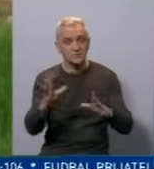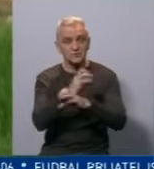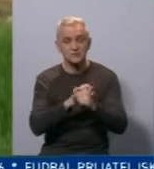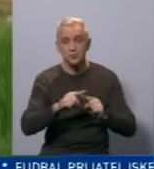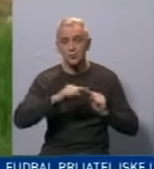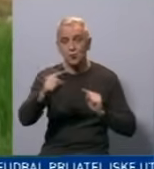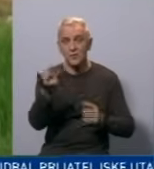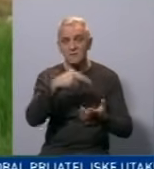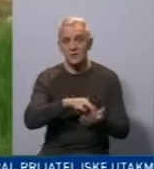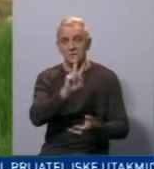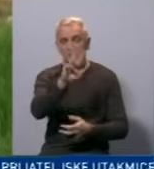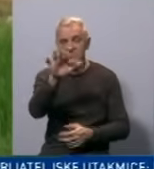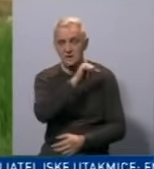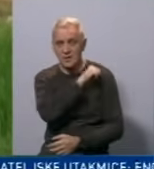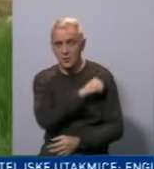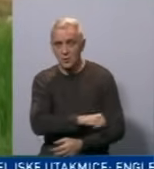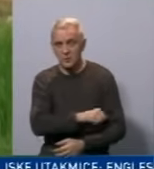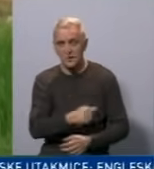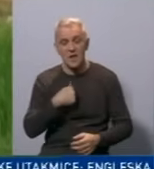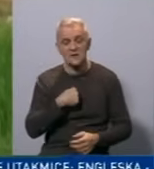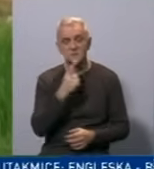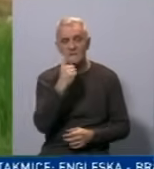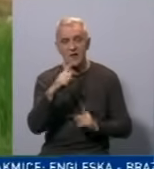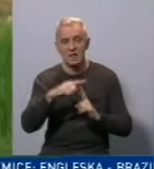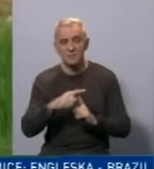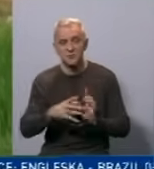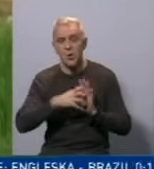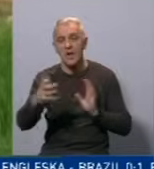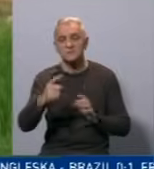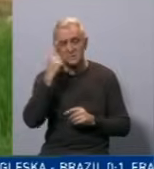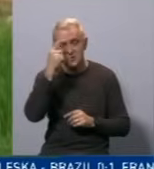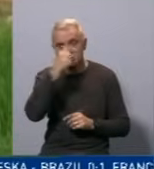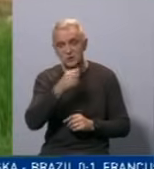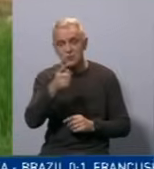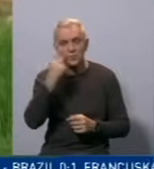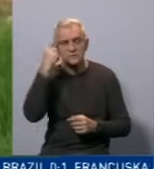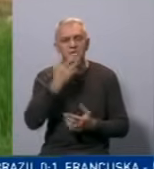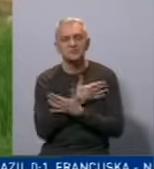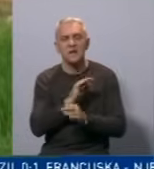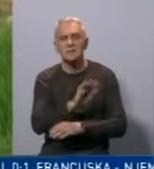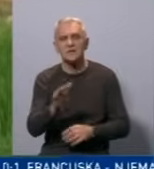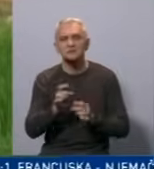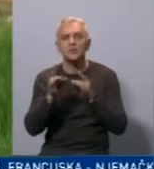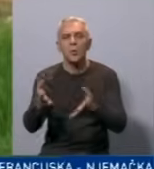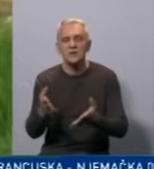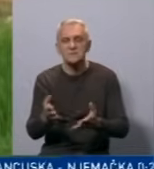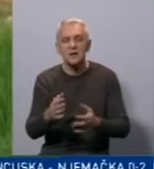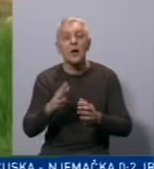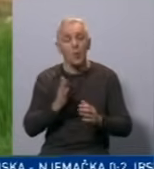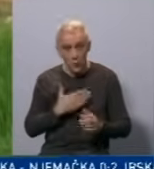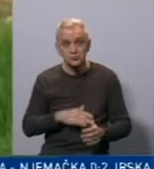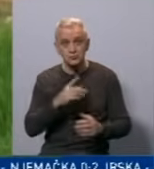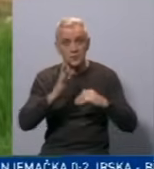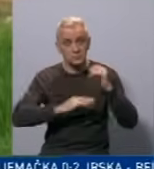do 2025. godine. Ja sam Ivana Trbić, u nastavku saznajte šta će to značiti za djecu sa ulice i da li će izgradnjom